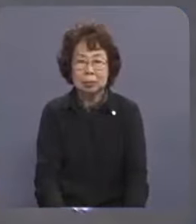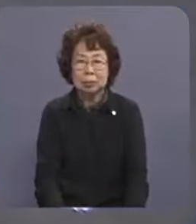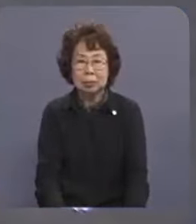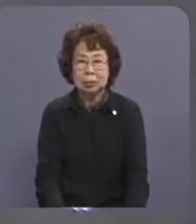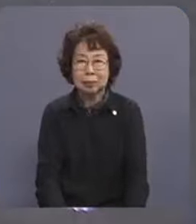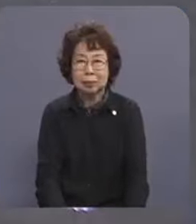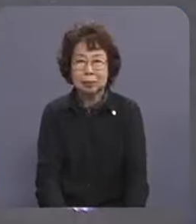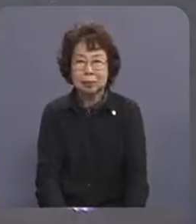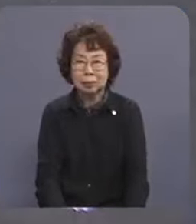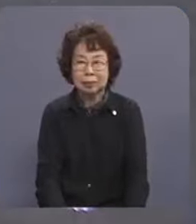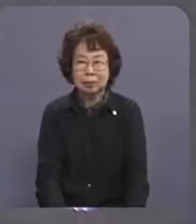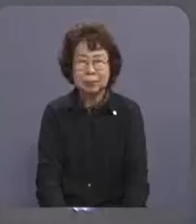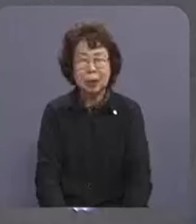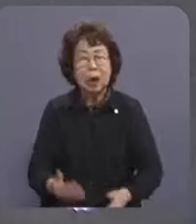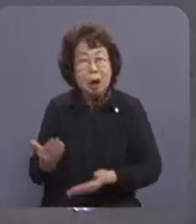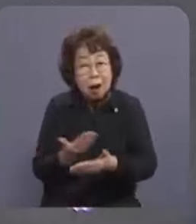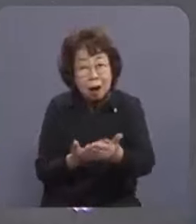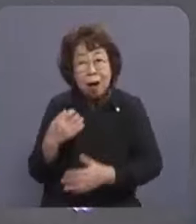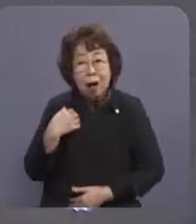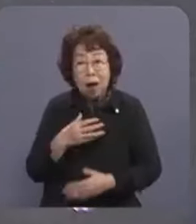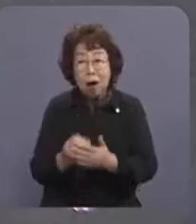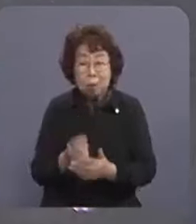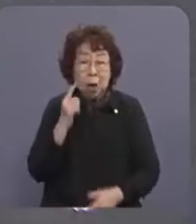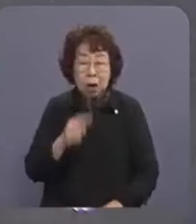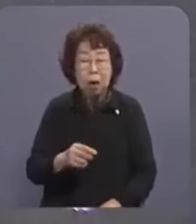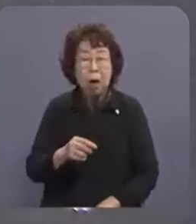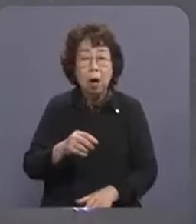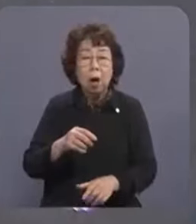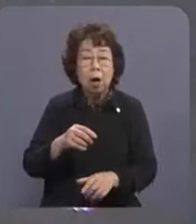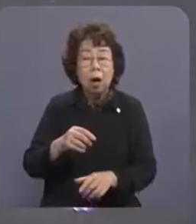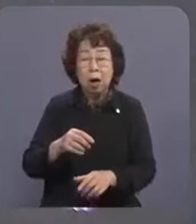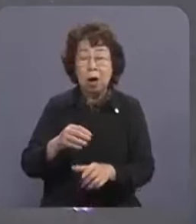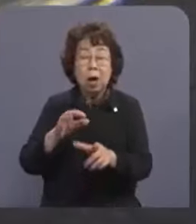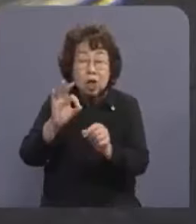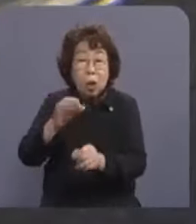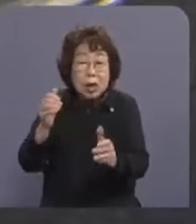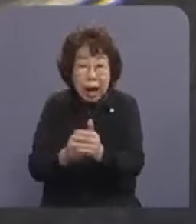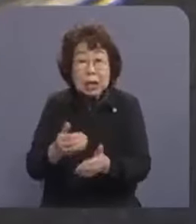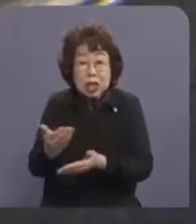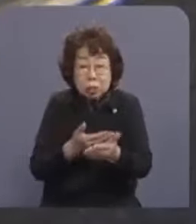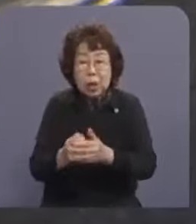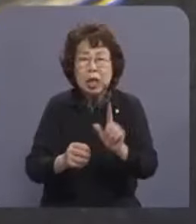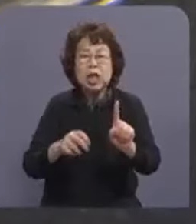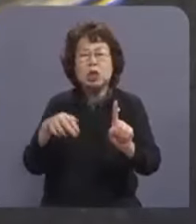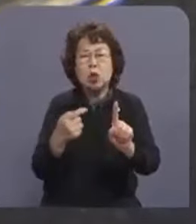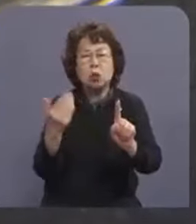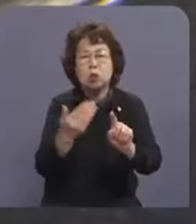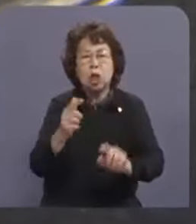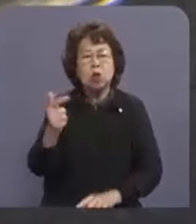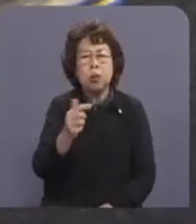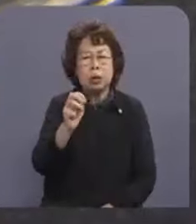기자입니다 한국 거래소에서 1월부터 10월까지 거래된 금 대금은 1조